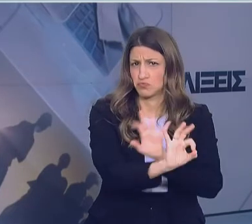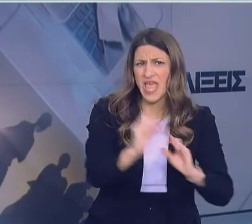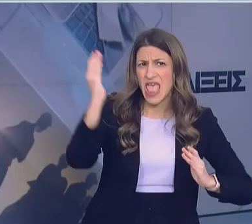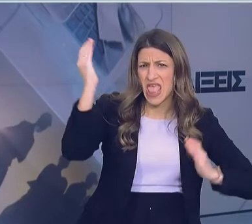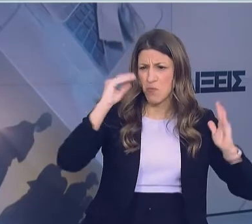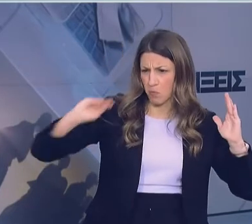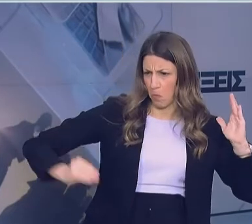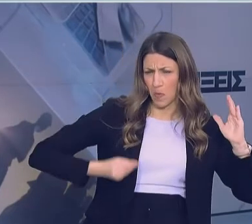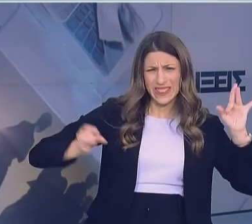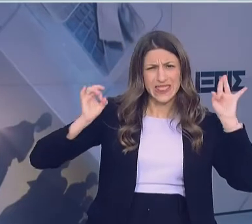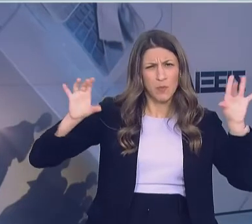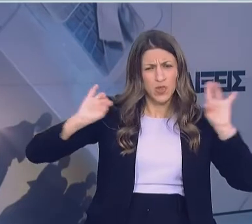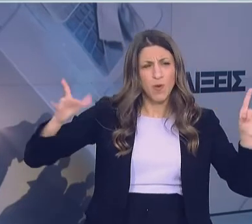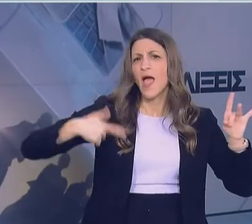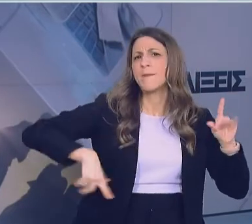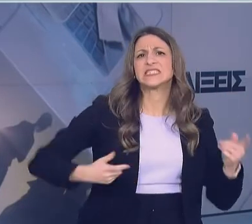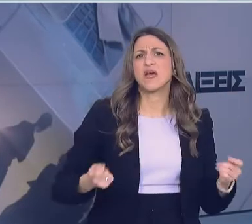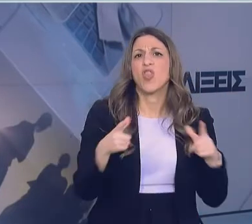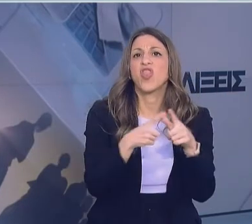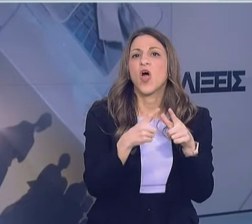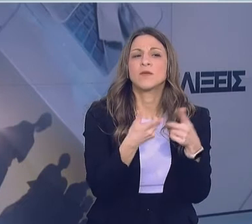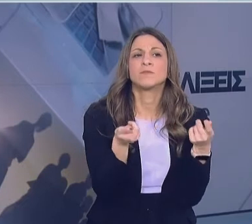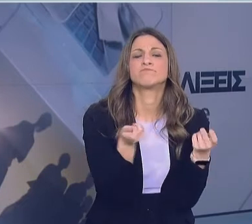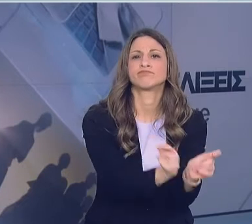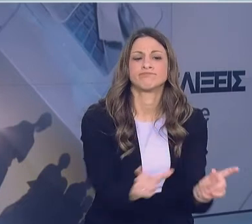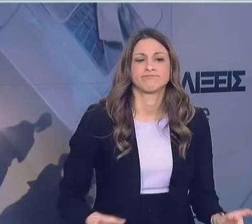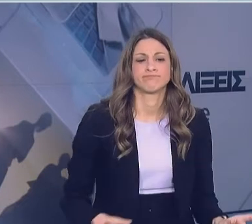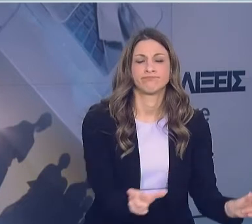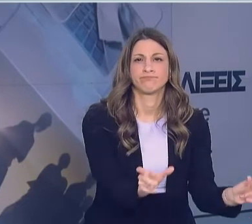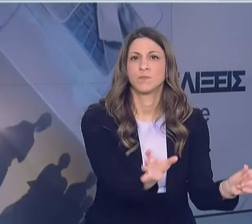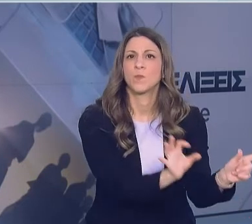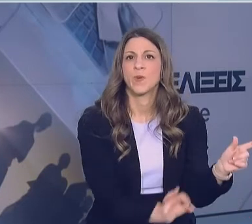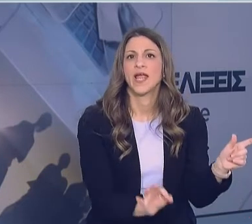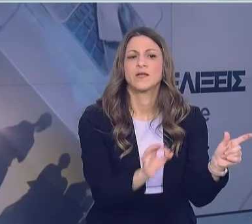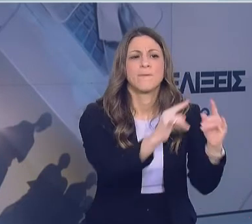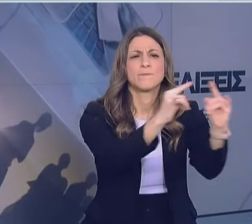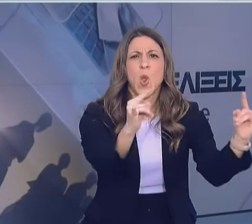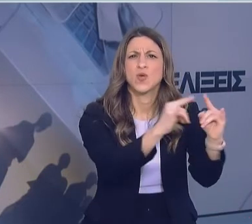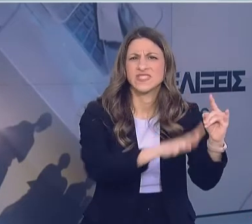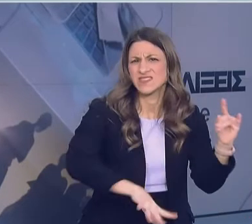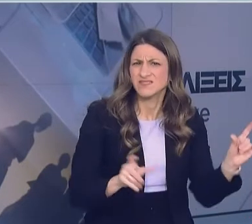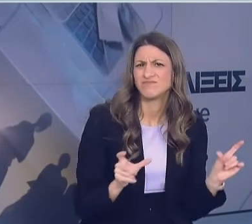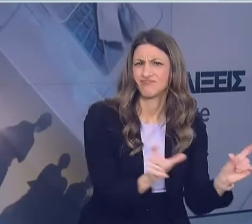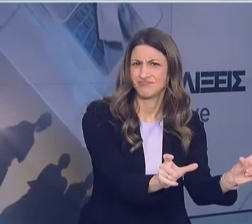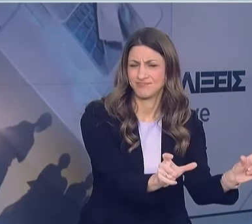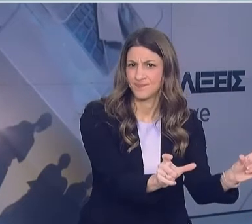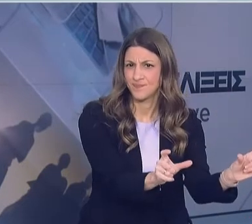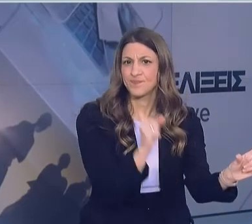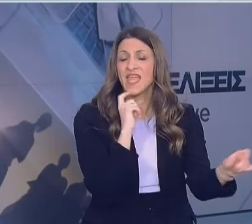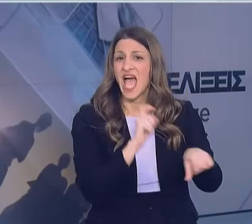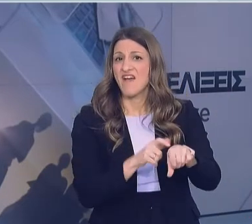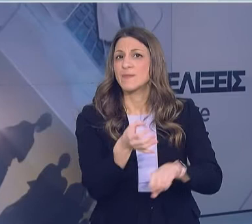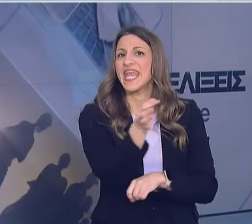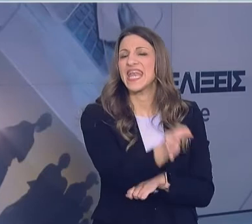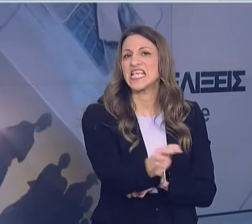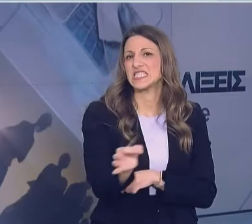κρούσματα, ο πλήρης αποκλεισμός υγειονομικά των μονάδων που βρίσκονται στα νησιά. Ως αποτέλεσμα, σήμερα στα κήτη των νησιών μας